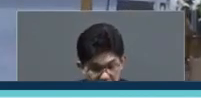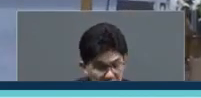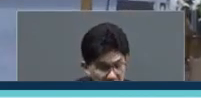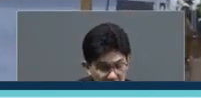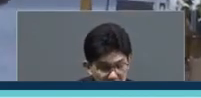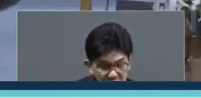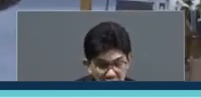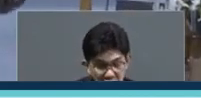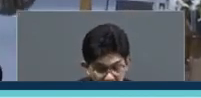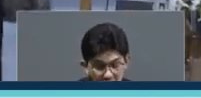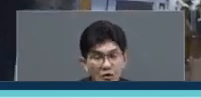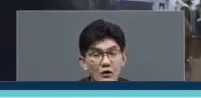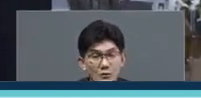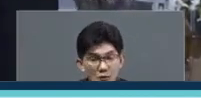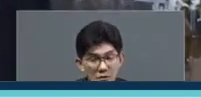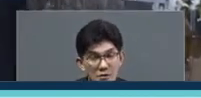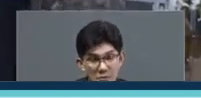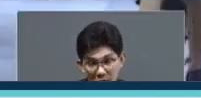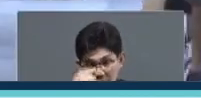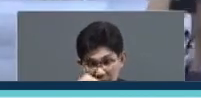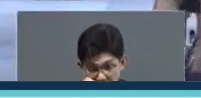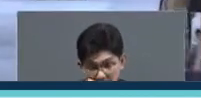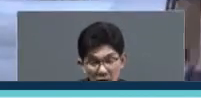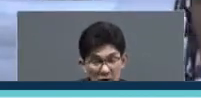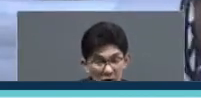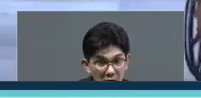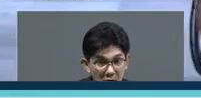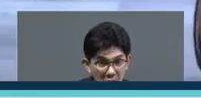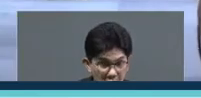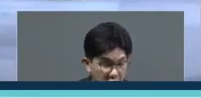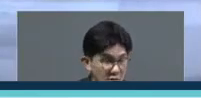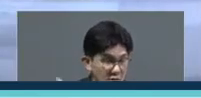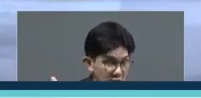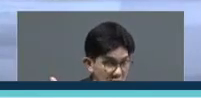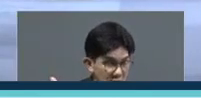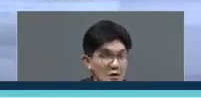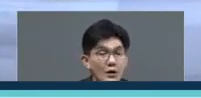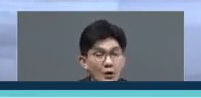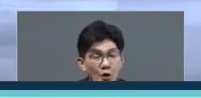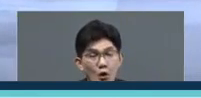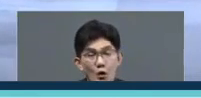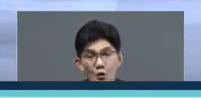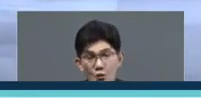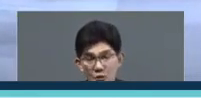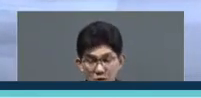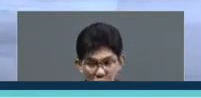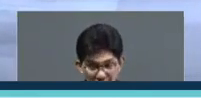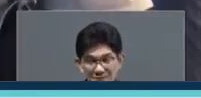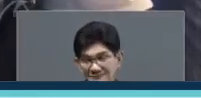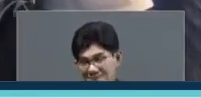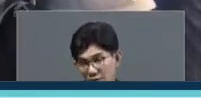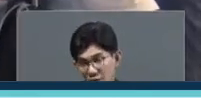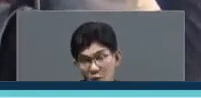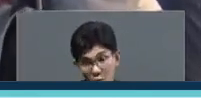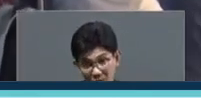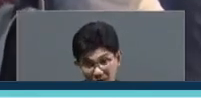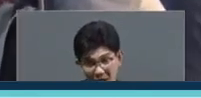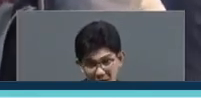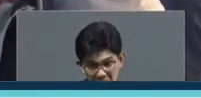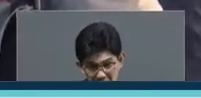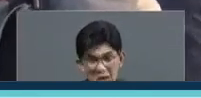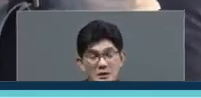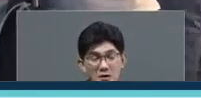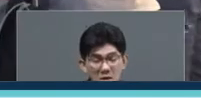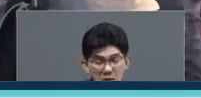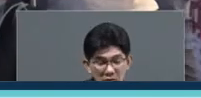ดชอบมาดูงานท่านมาดูไทยๆนี่แหละหมายถึงว่าจะเห็นพัฒนารูปแบบของผ้าไทยเอาไปใช้ให้แบบให้สว